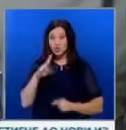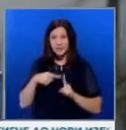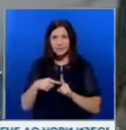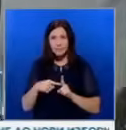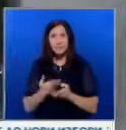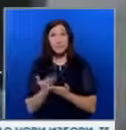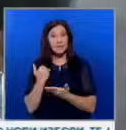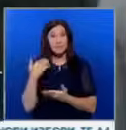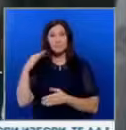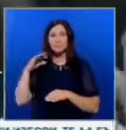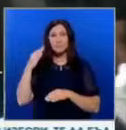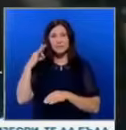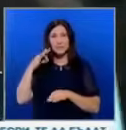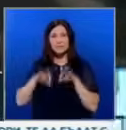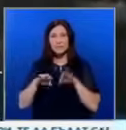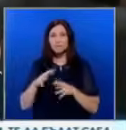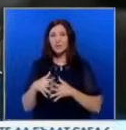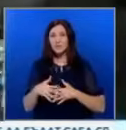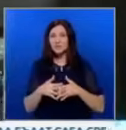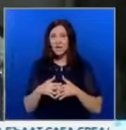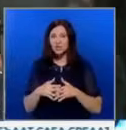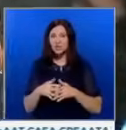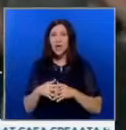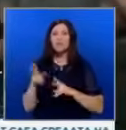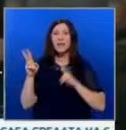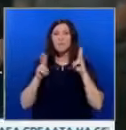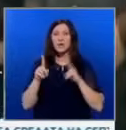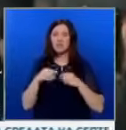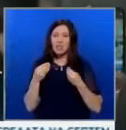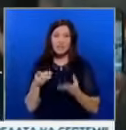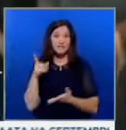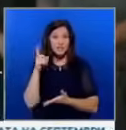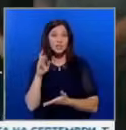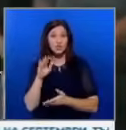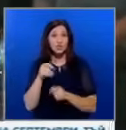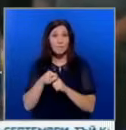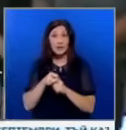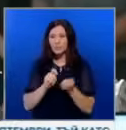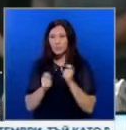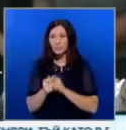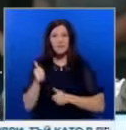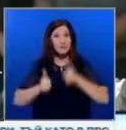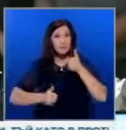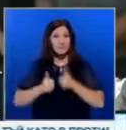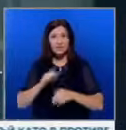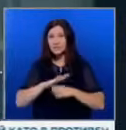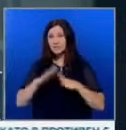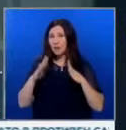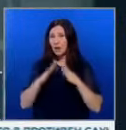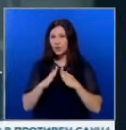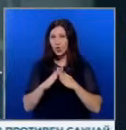4 месеца преди президентските избори в Съединените щати, демократите не дават сигнали, че ще правят промени в надпреварата за Белия